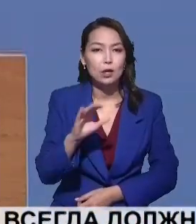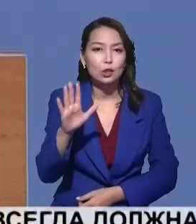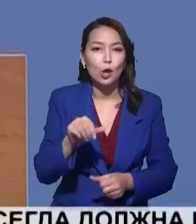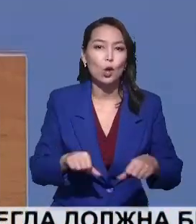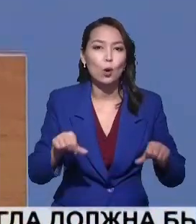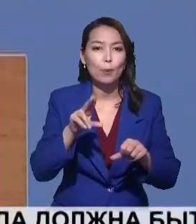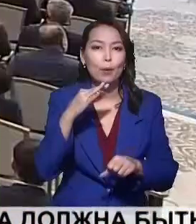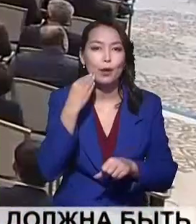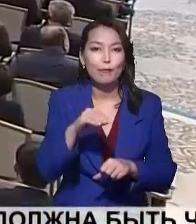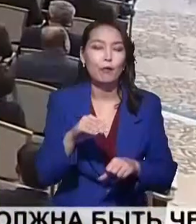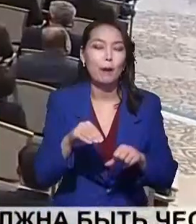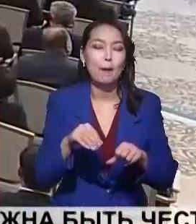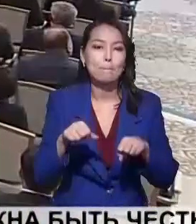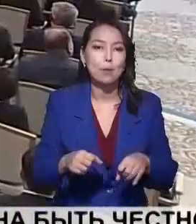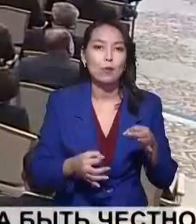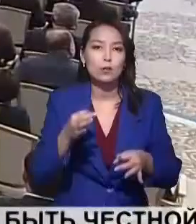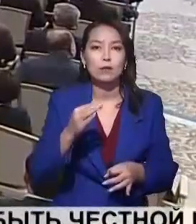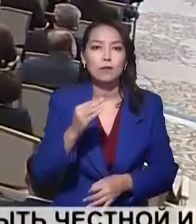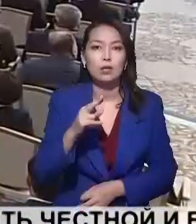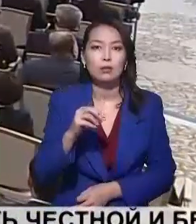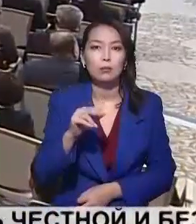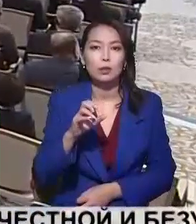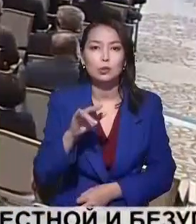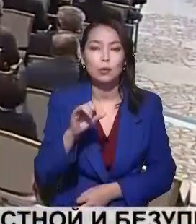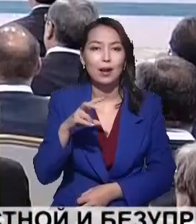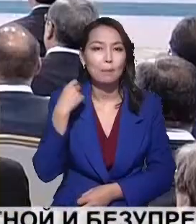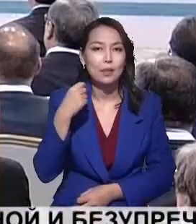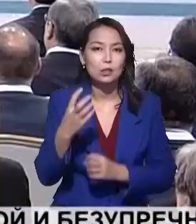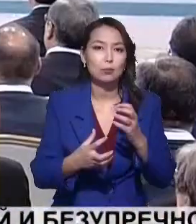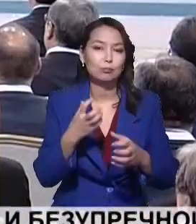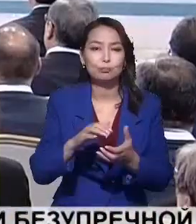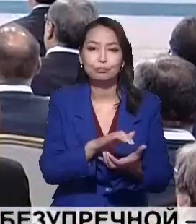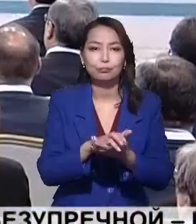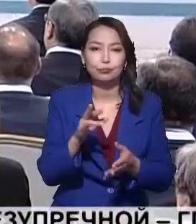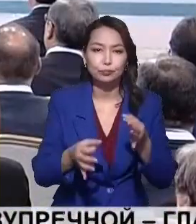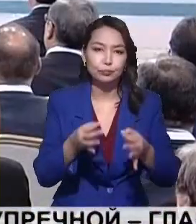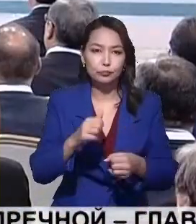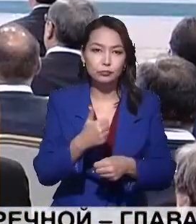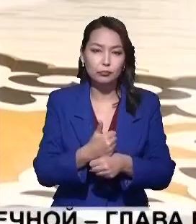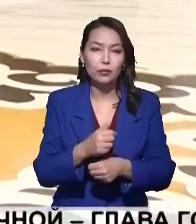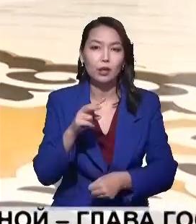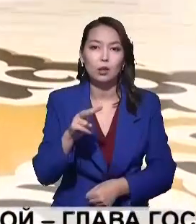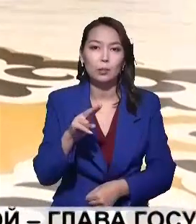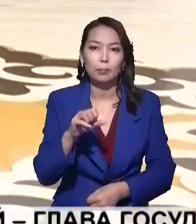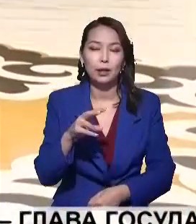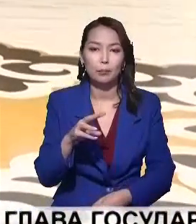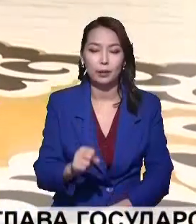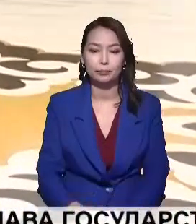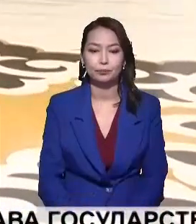комиссии по эффективности правосудия Франческо де Паскуале и президент Международной ассоциации по судебному администрированию Луис Пальма.